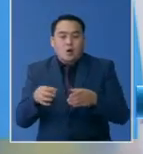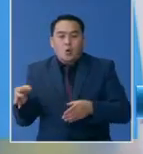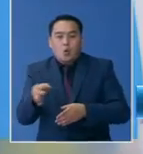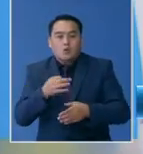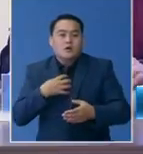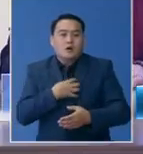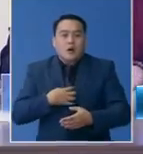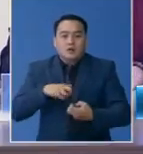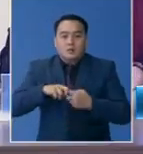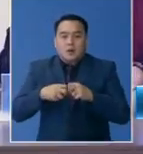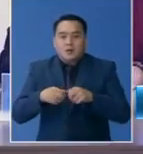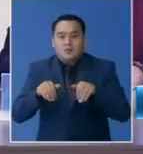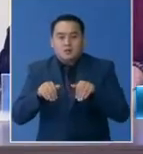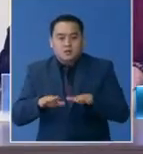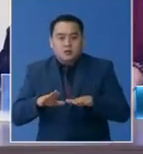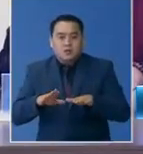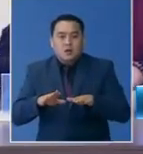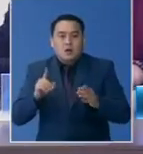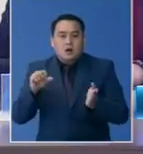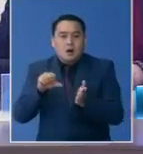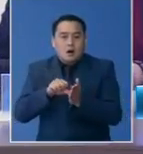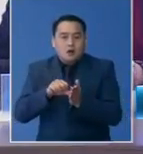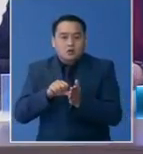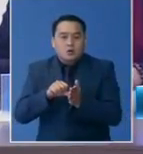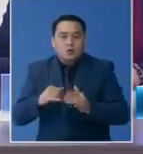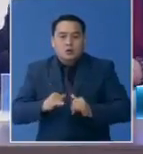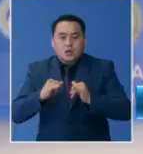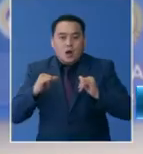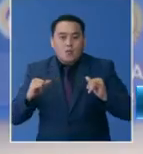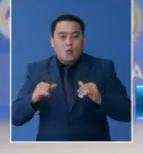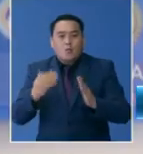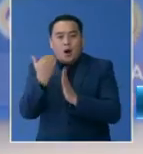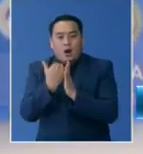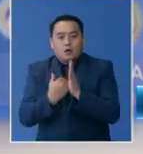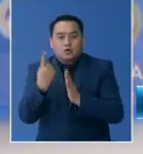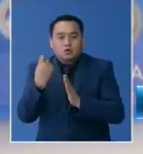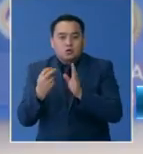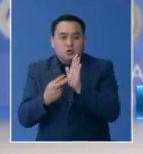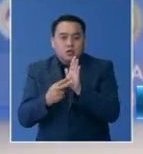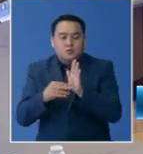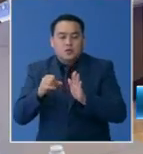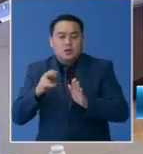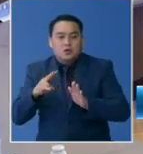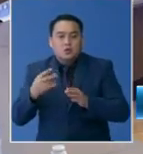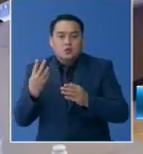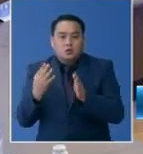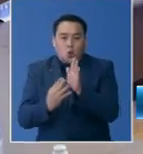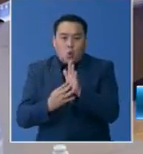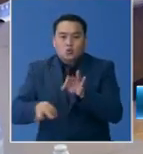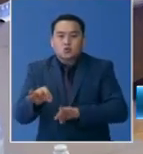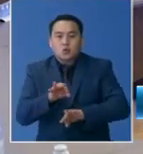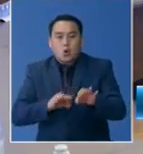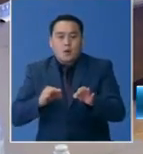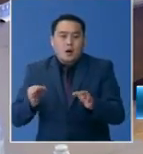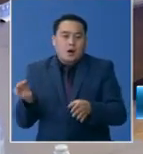өзекті мәселелерді талқылады. Қатысушылар мәліметінше жыл басының даму бағдарламасы арқылы 108 миллион қаржыға 9 жоба іске қосылды.